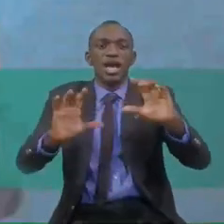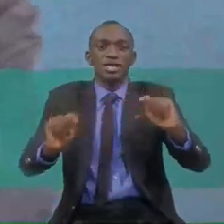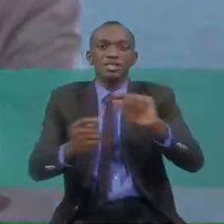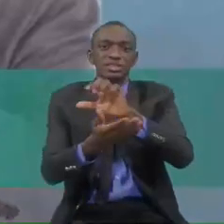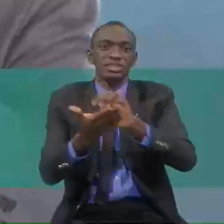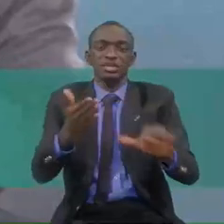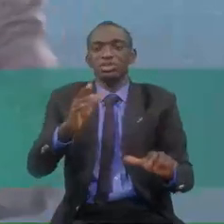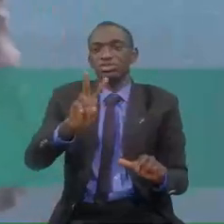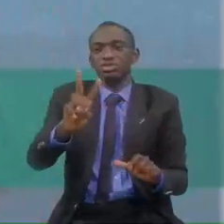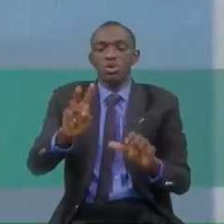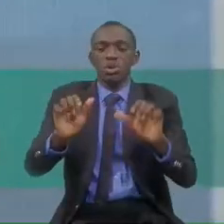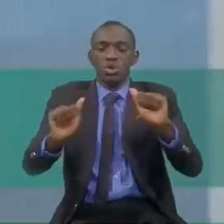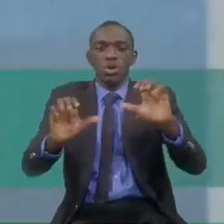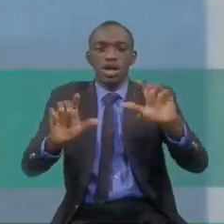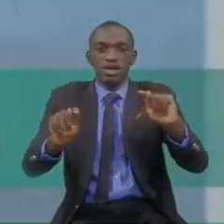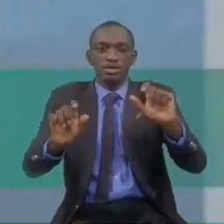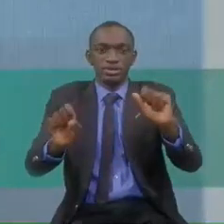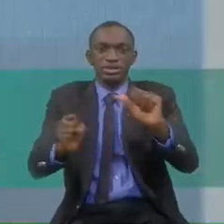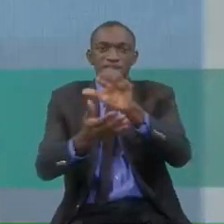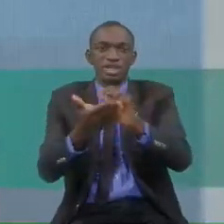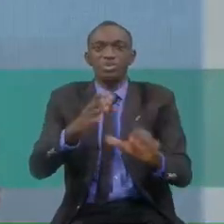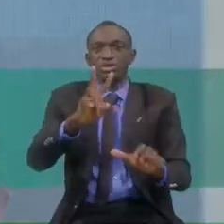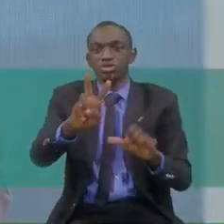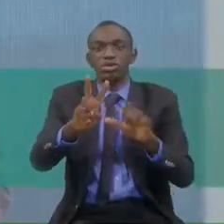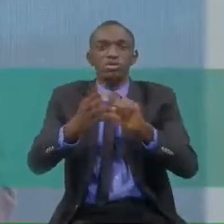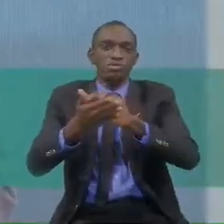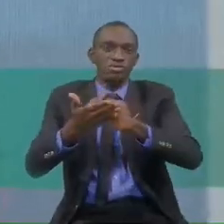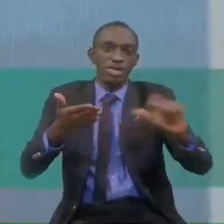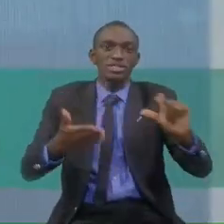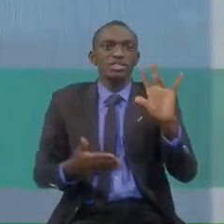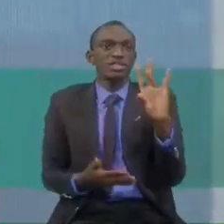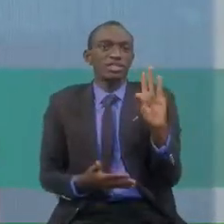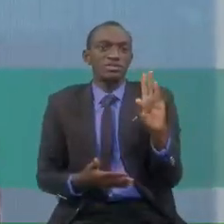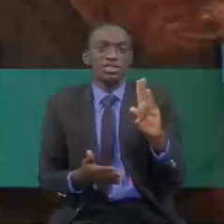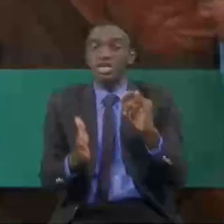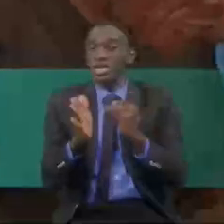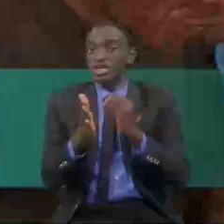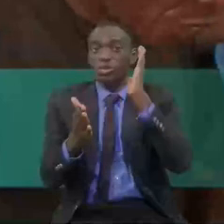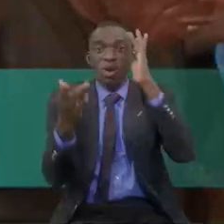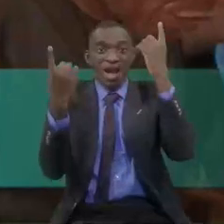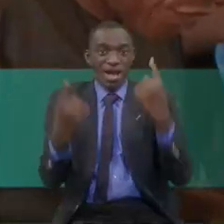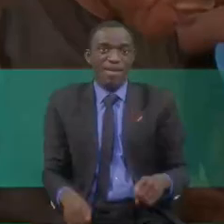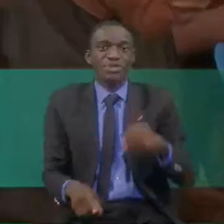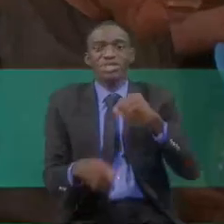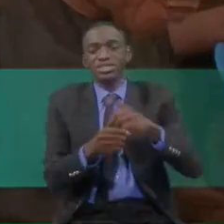chapitre 2, verset 17, dans les derniers jours. Dit Dieu,